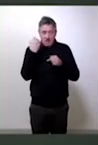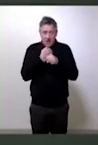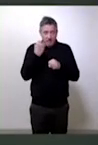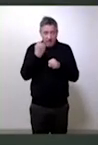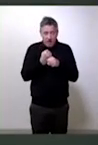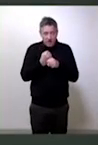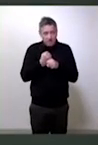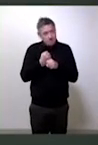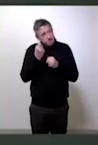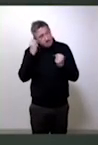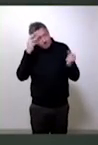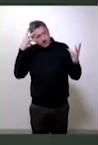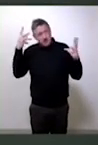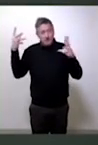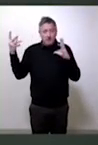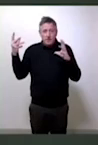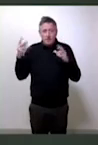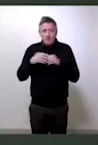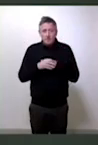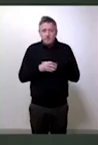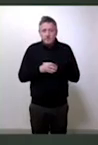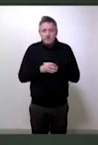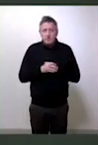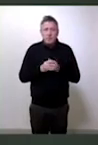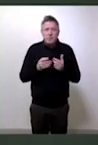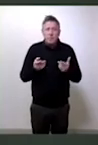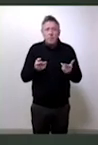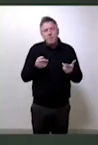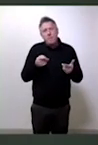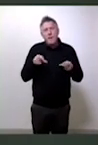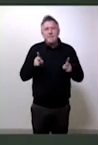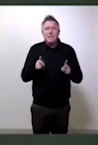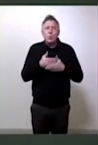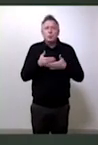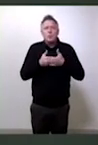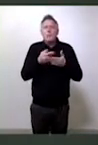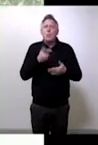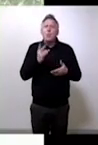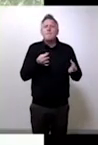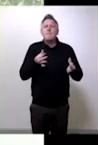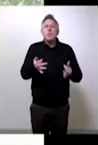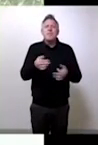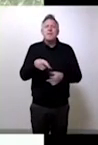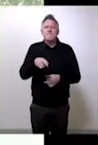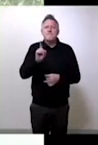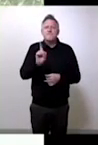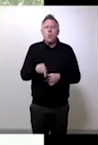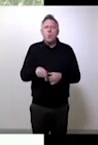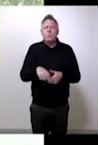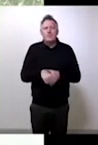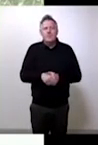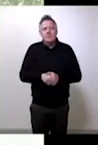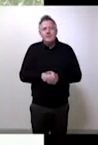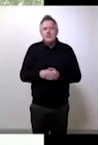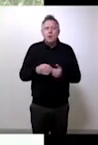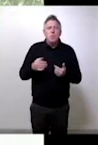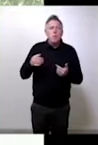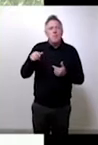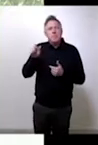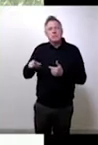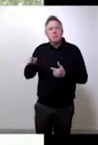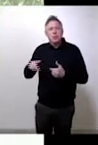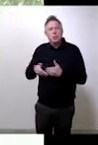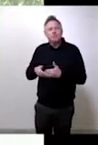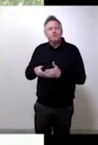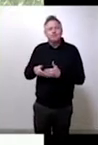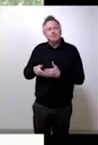fluidifier l'instruction des permis de construire. Parce qu'en fait, lorsqu'on échange avec les promoteurs,